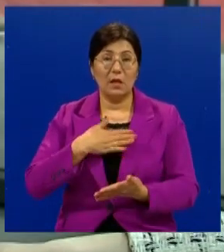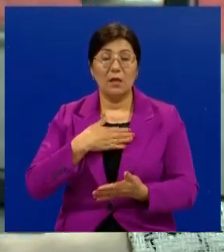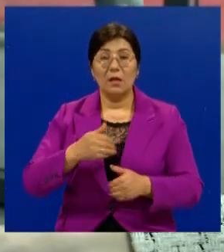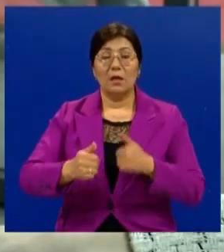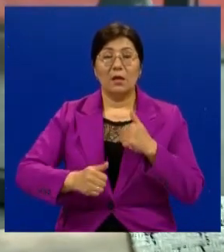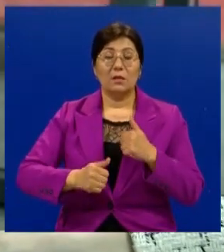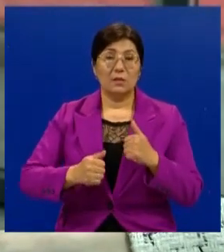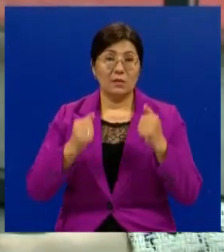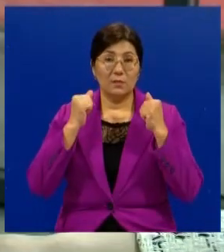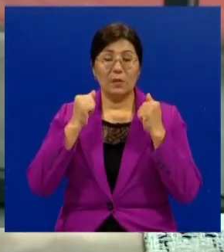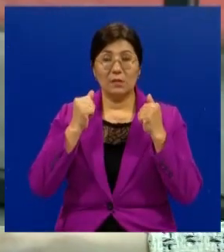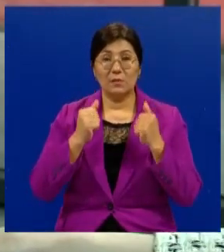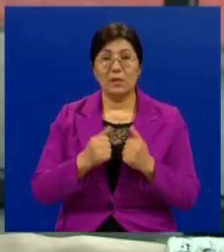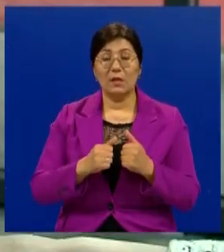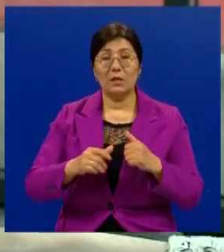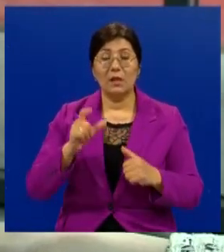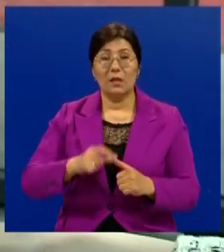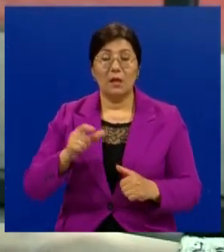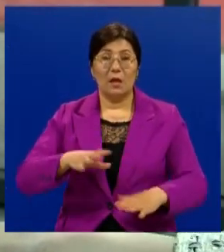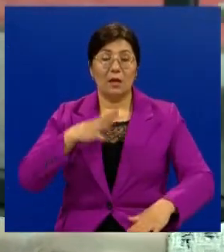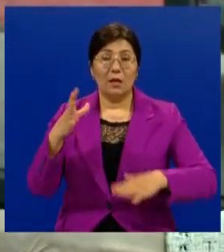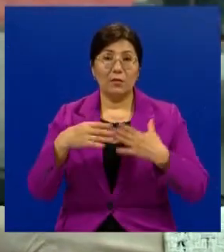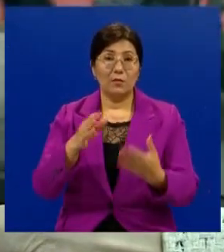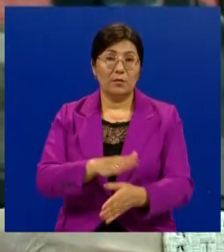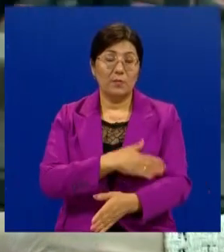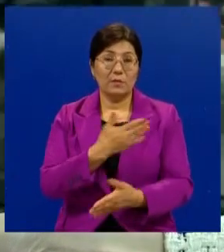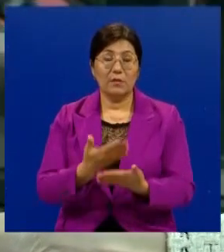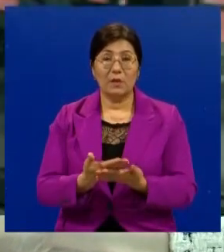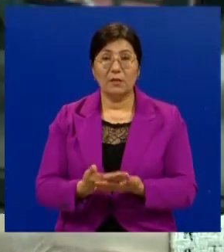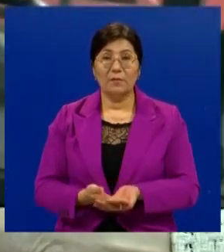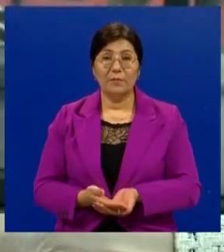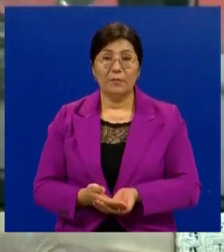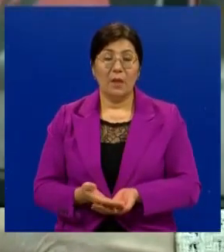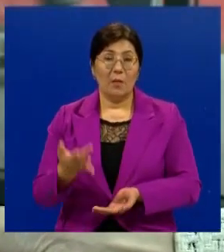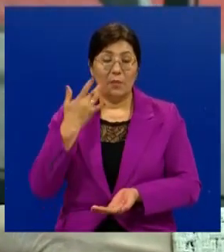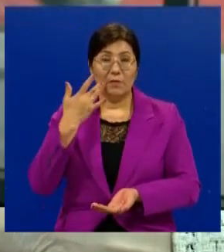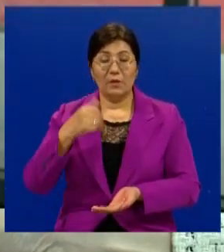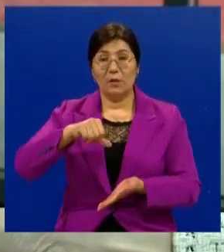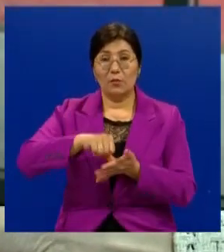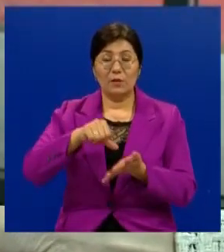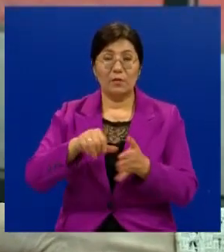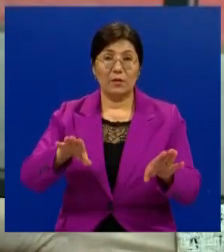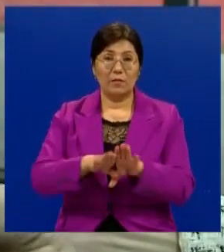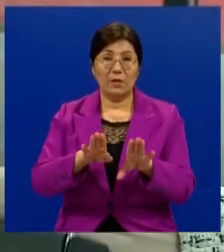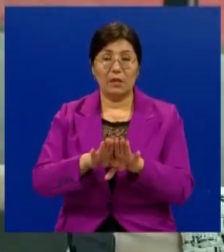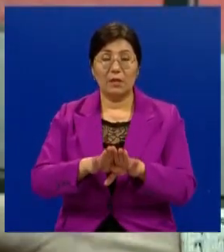очень долго. Мы принимаем участие уже не первый год, не первая Паралимпиада для нас. Поэтому